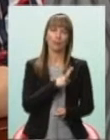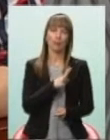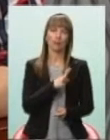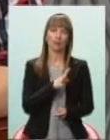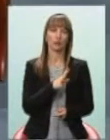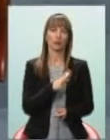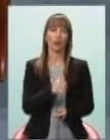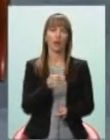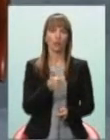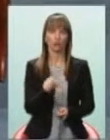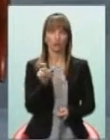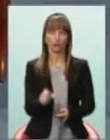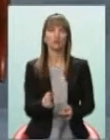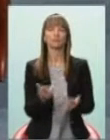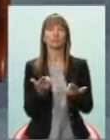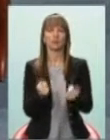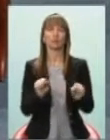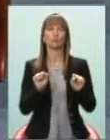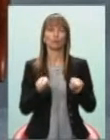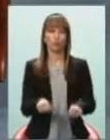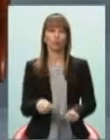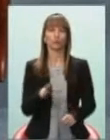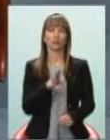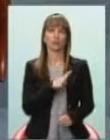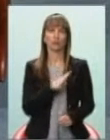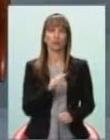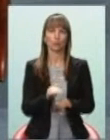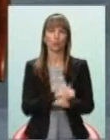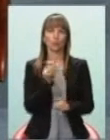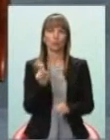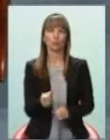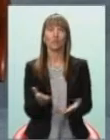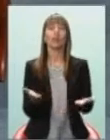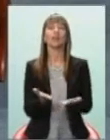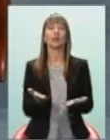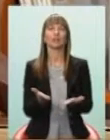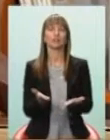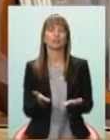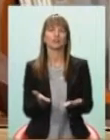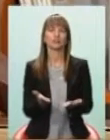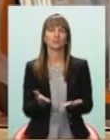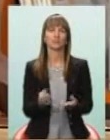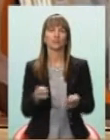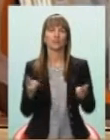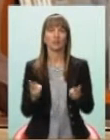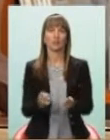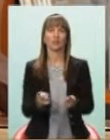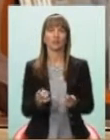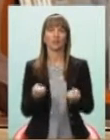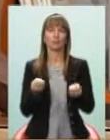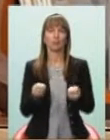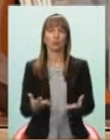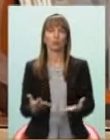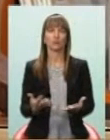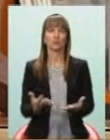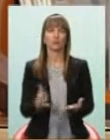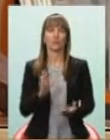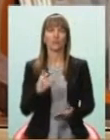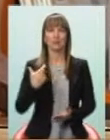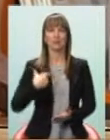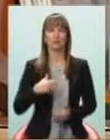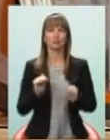цим людям? Да, можна стати гуманним. Як саме? Надо просто в себе